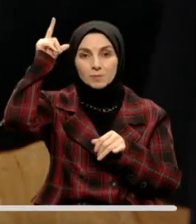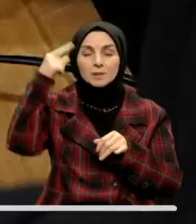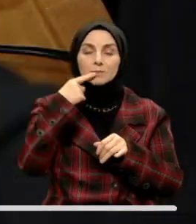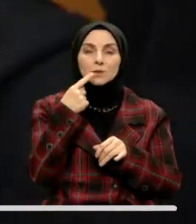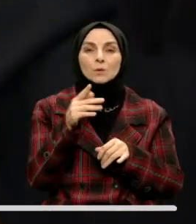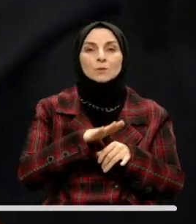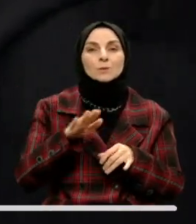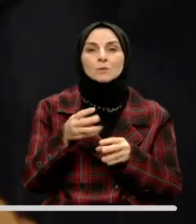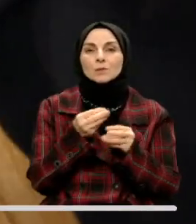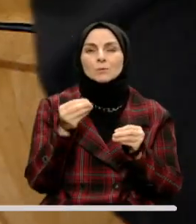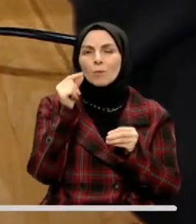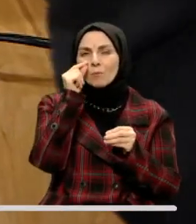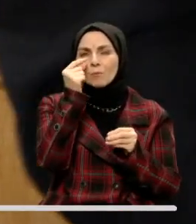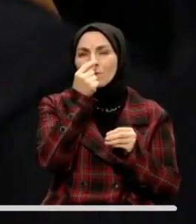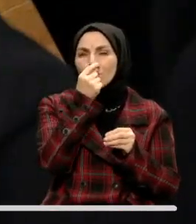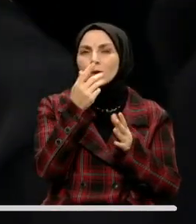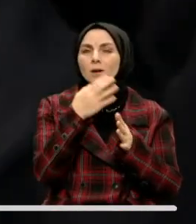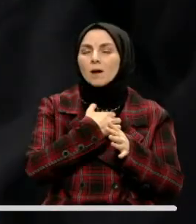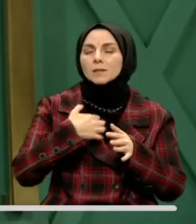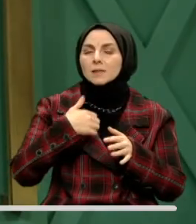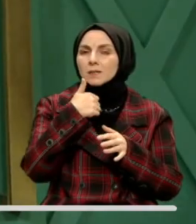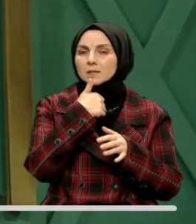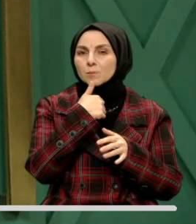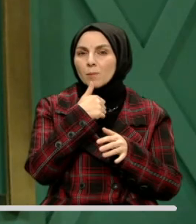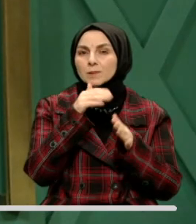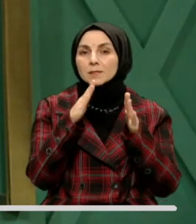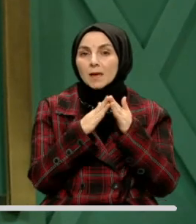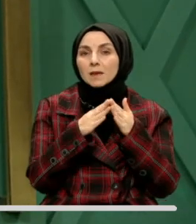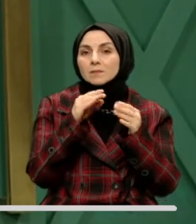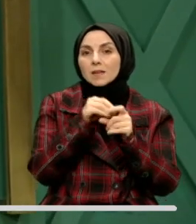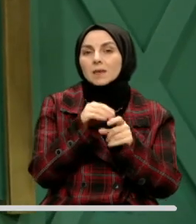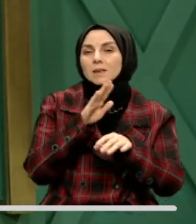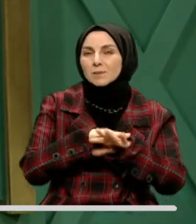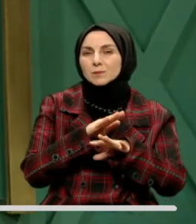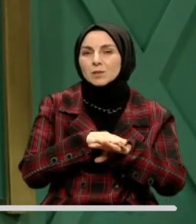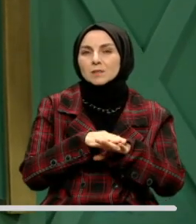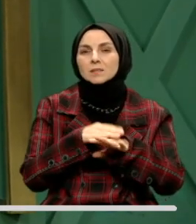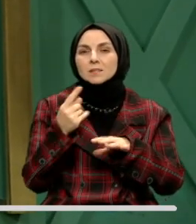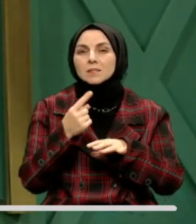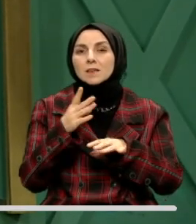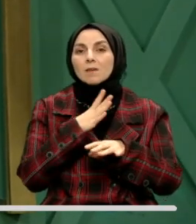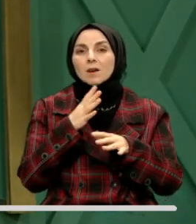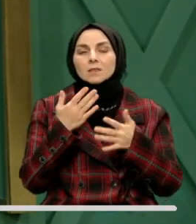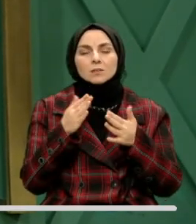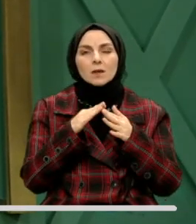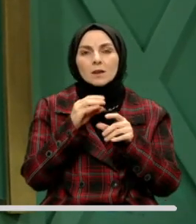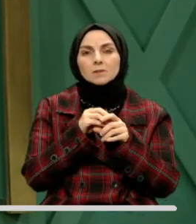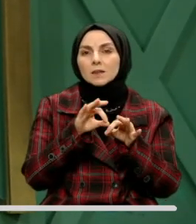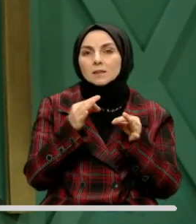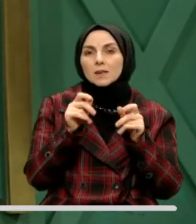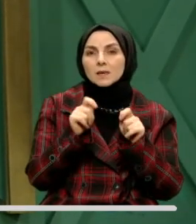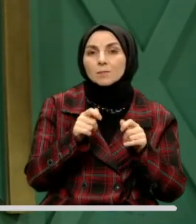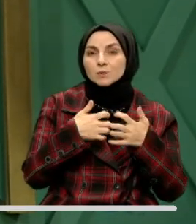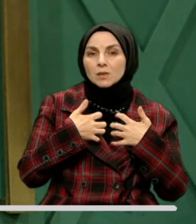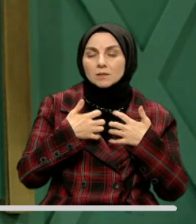basit, annelerin evde yapabileceği etkinlikler dediğim gibi, çünkü cesur olsunlar yani. Evde biz ne yapacağız, nasıl yapacağız diye hep bunu da daha